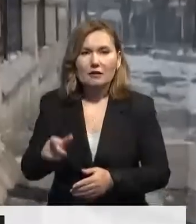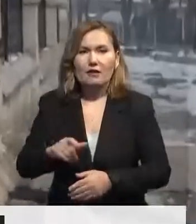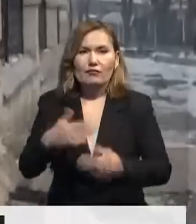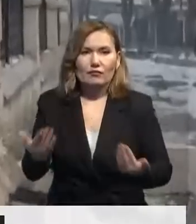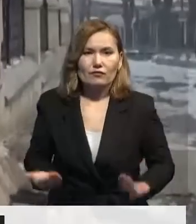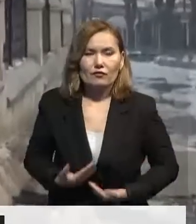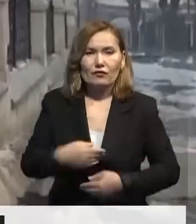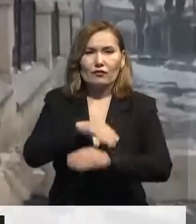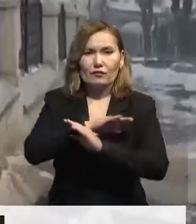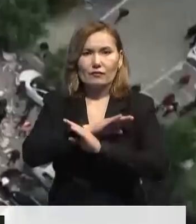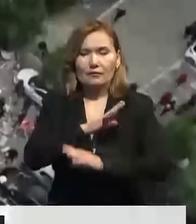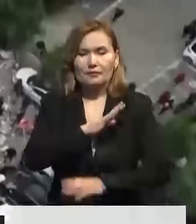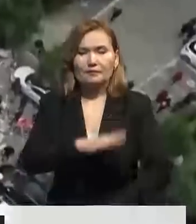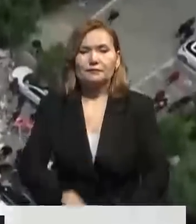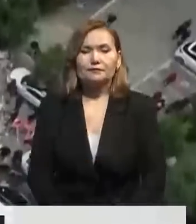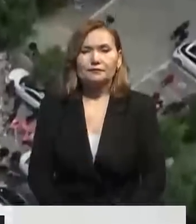қиды.